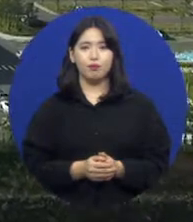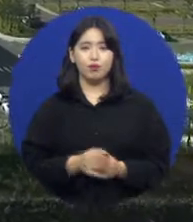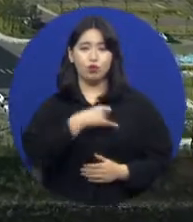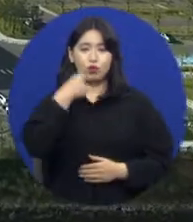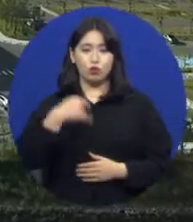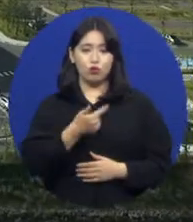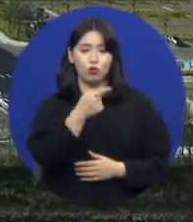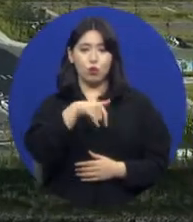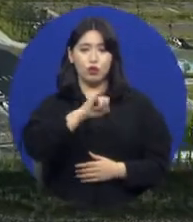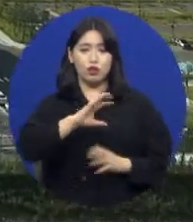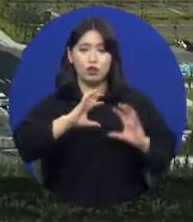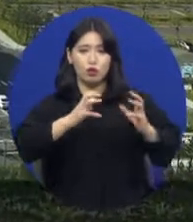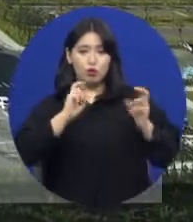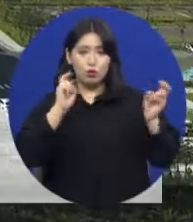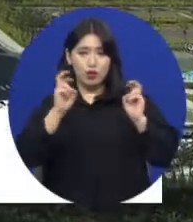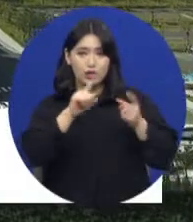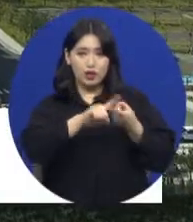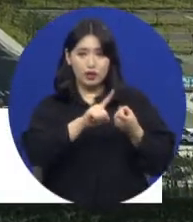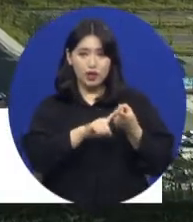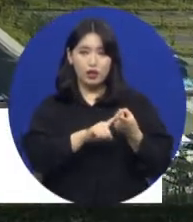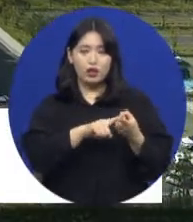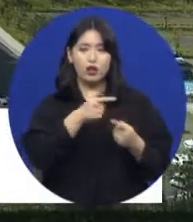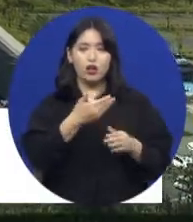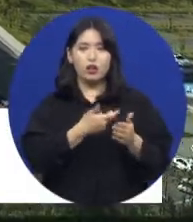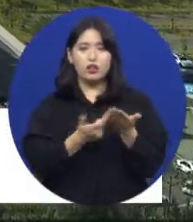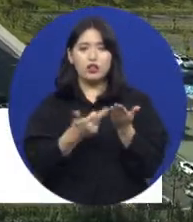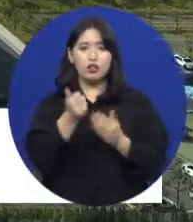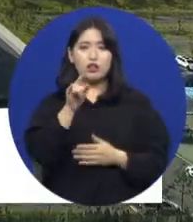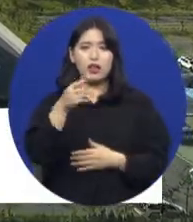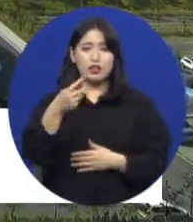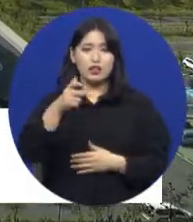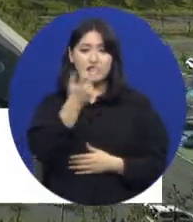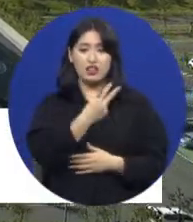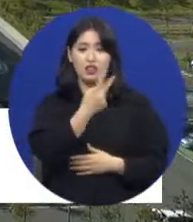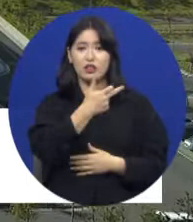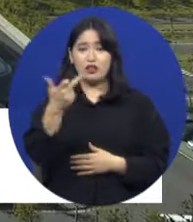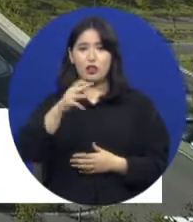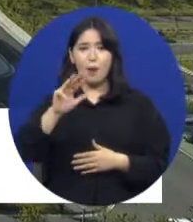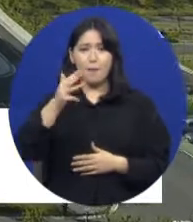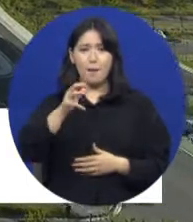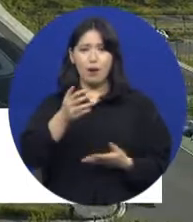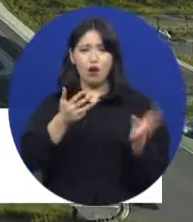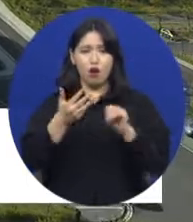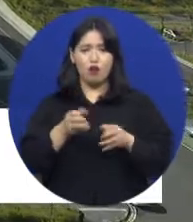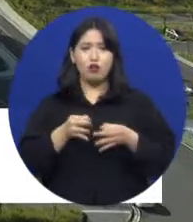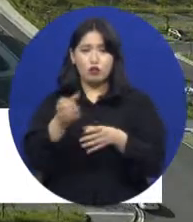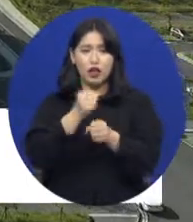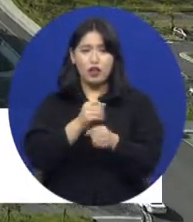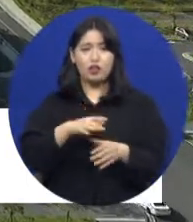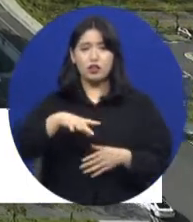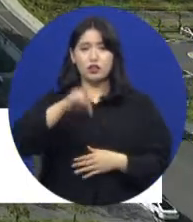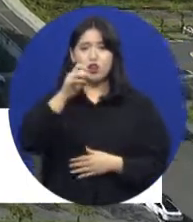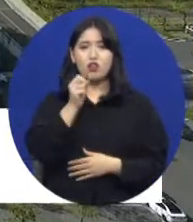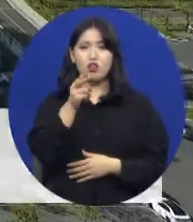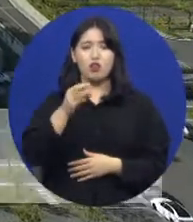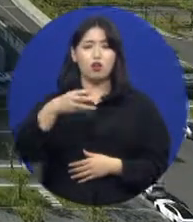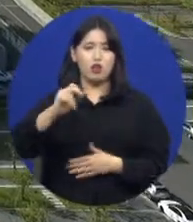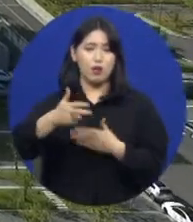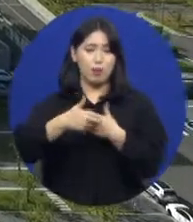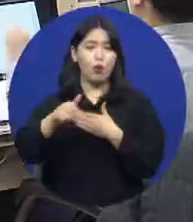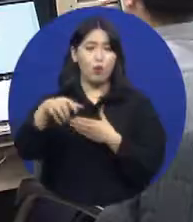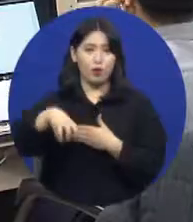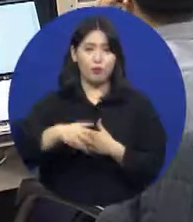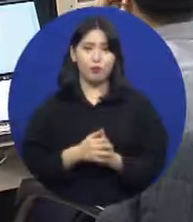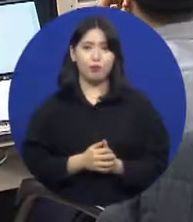중국 녹지그룹이 지난 2017년 제주 헬스케어타운에 800억 원을 투자한 국내 첫 영리병원인